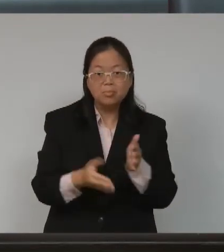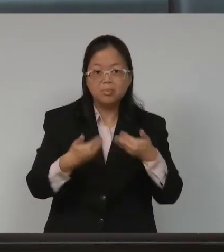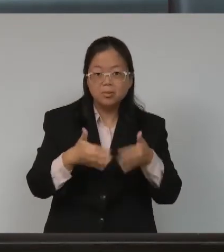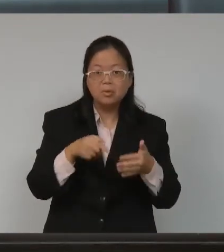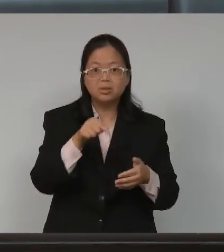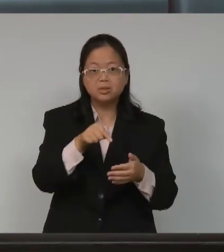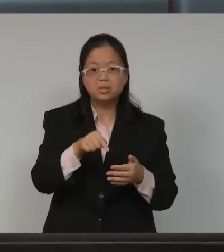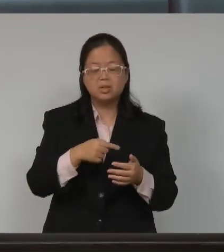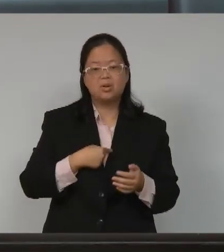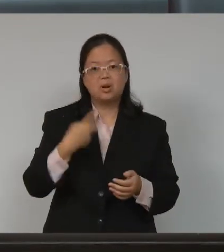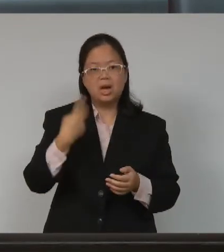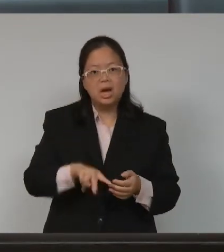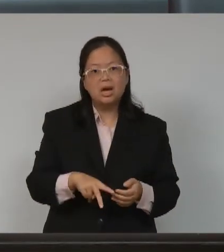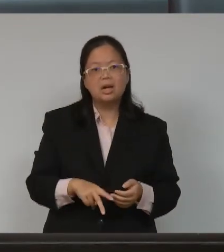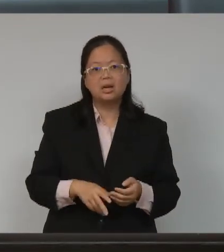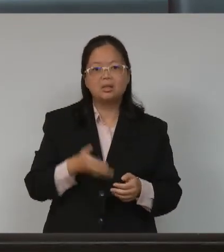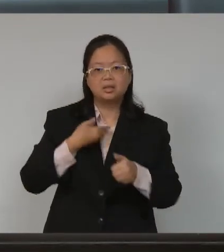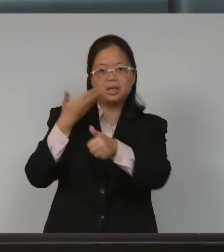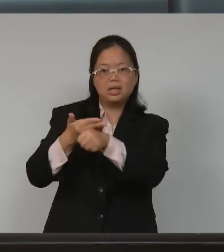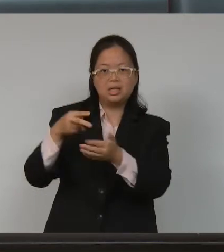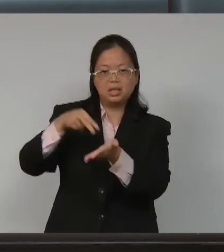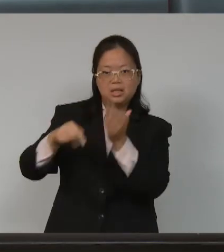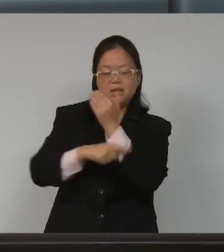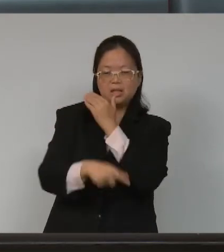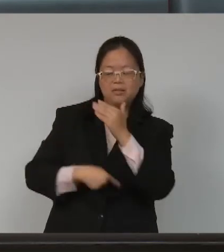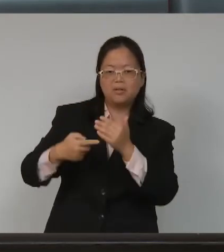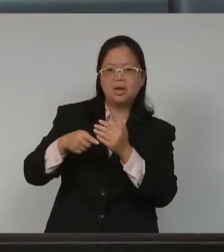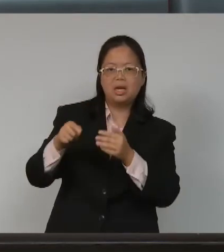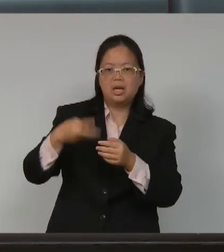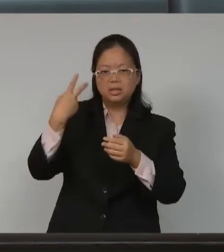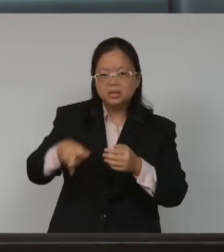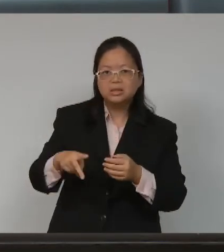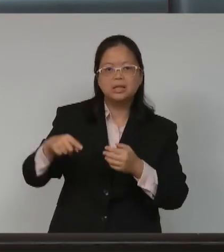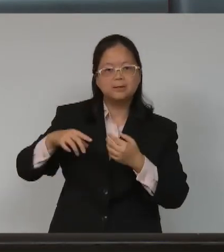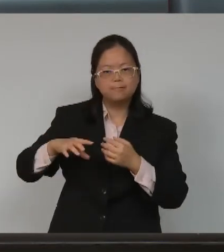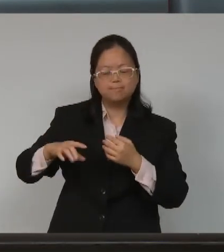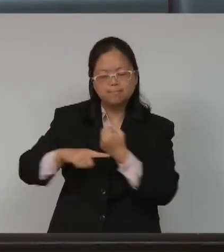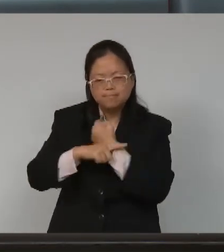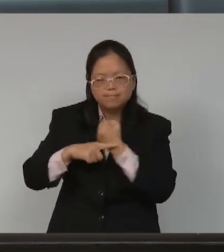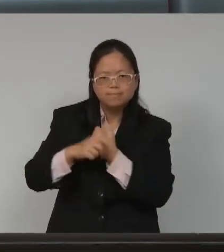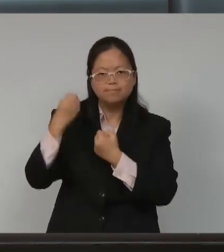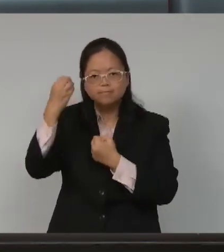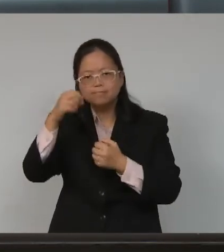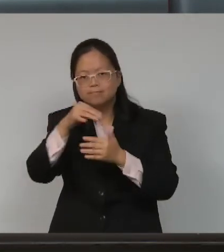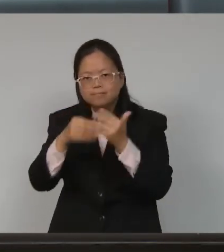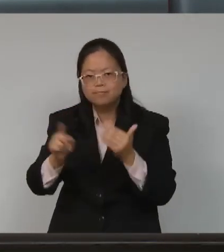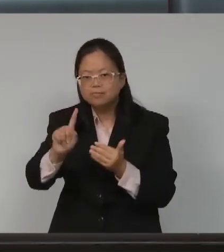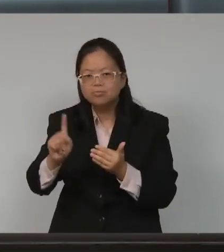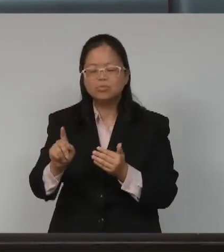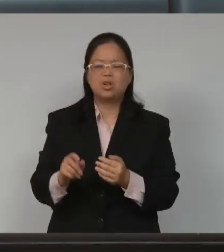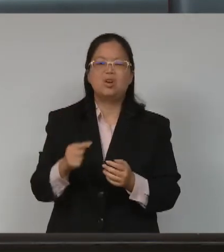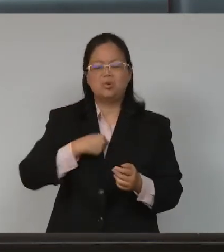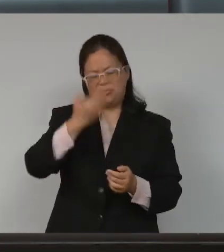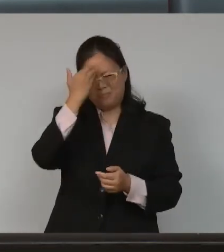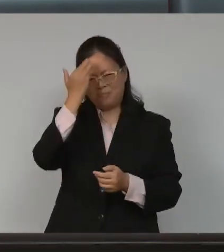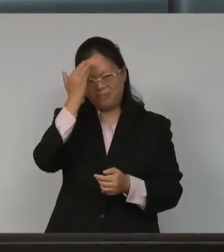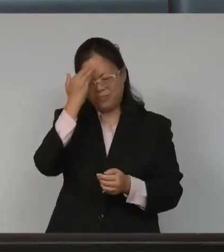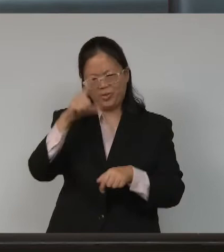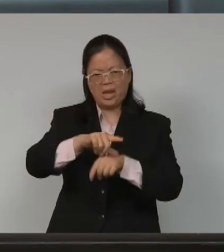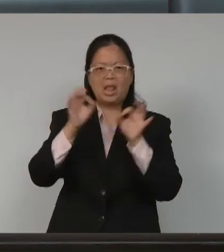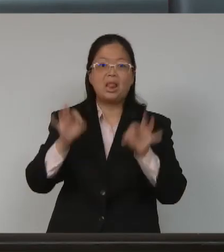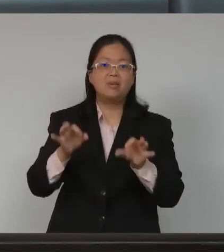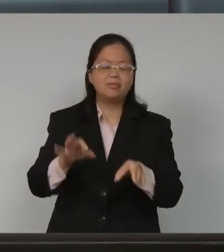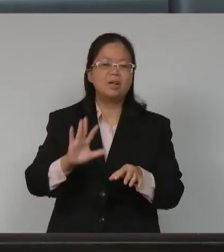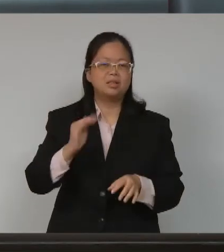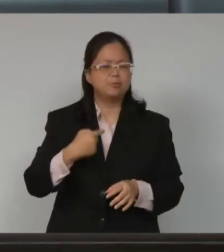我还要给立法机关有更其他的空间让他再去形成，我是只要用创制就可以一步到位。我